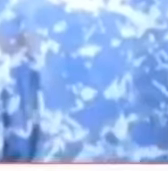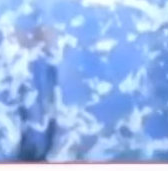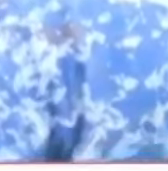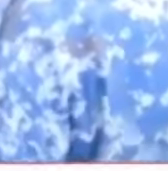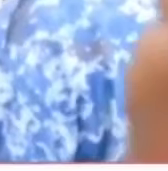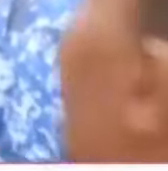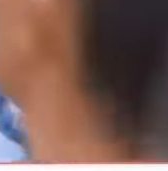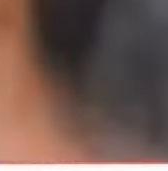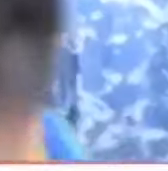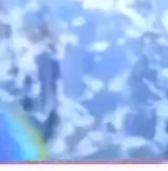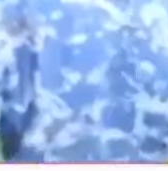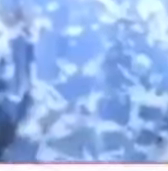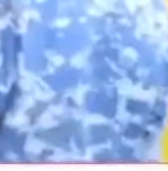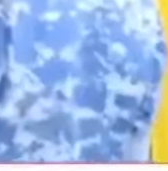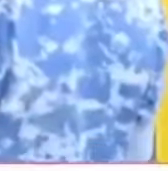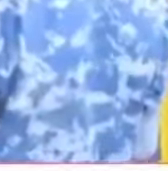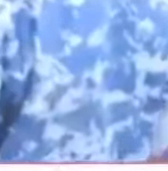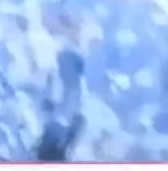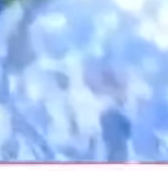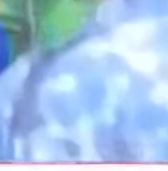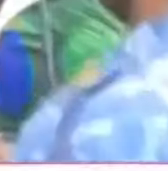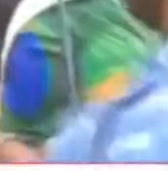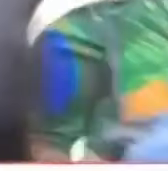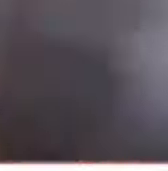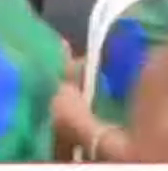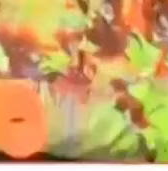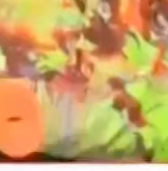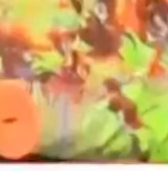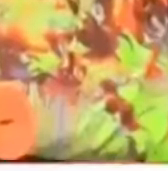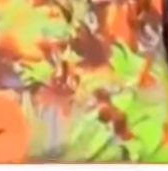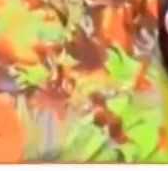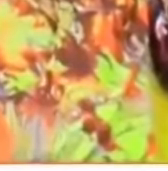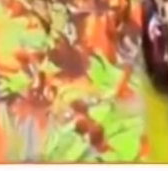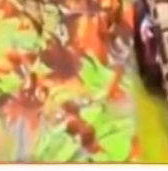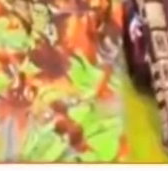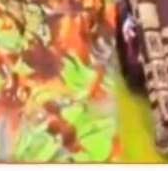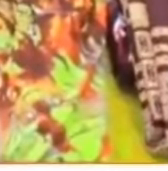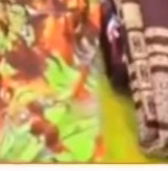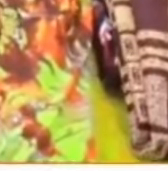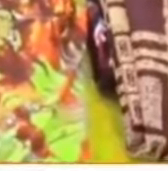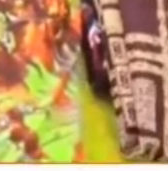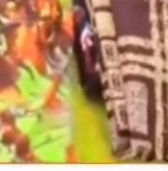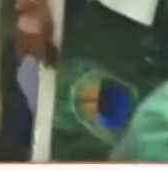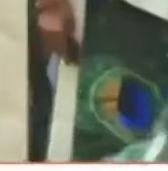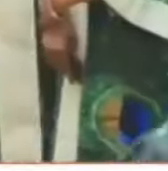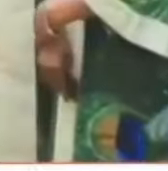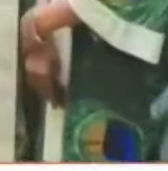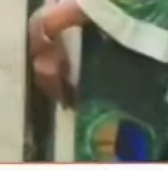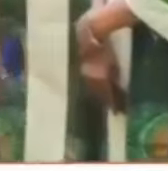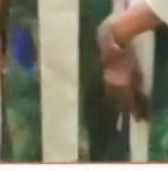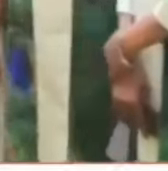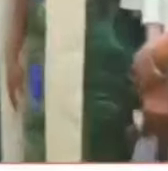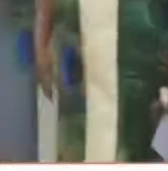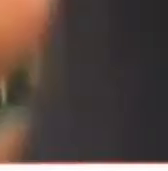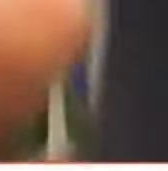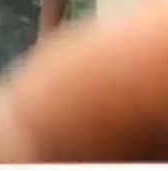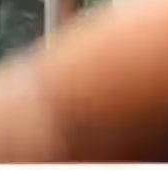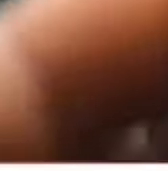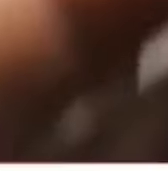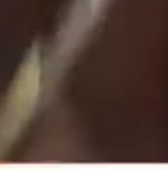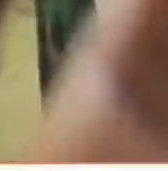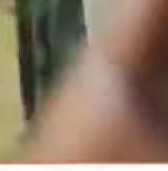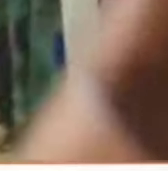obuyambi. Wakati ng'omukolo gugenda mu maaso, Saminisa Robina Nabbanja atuuse era n'abanenya olw'obutamuyita ku mukolo ate nga mutuuze